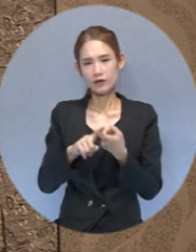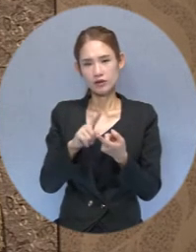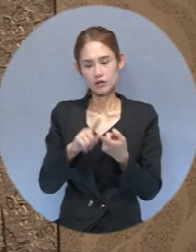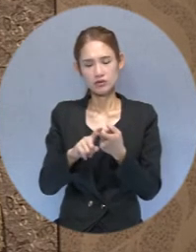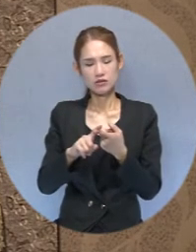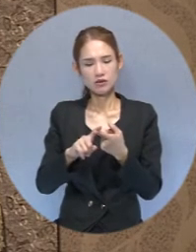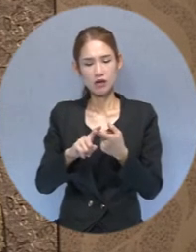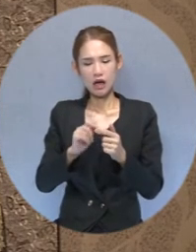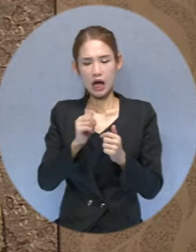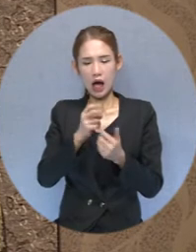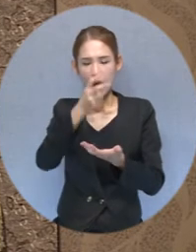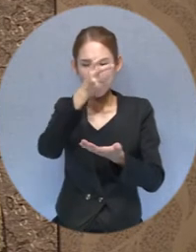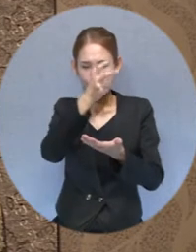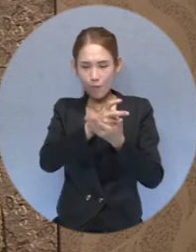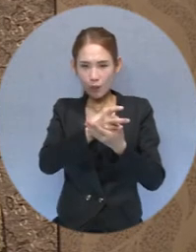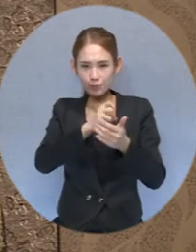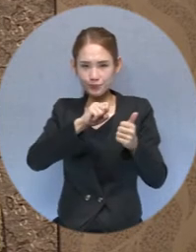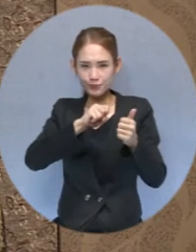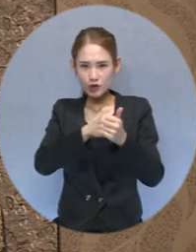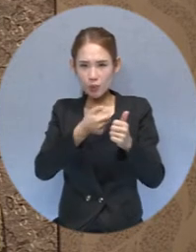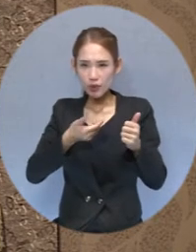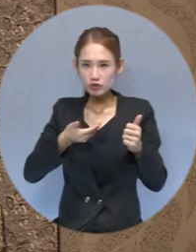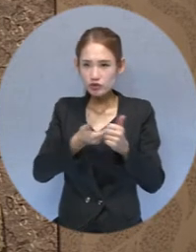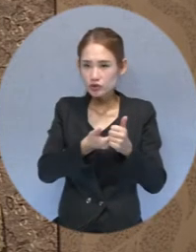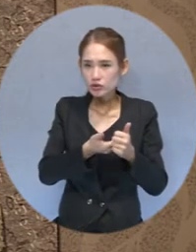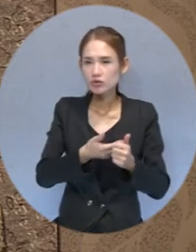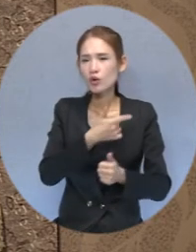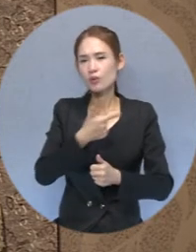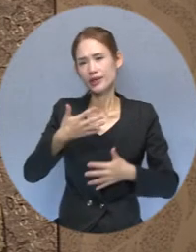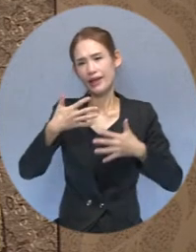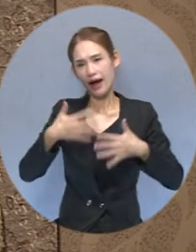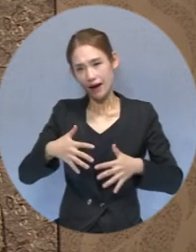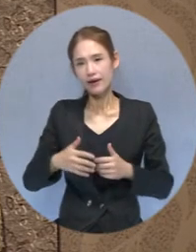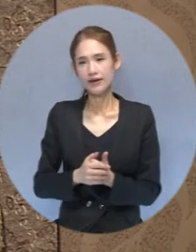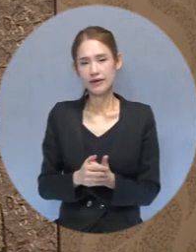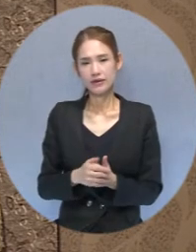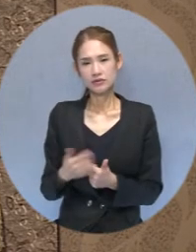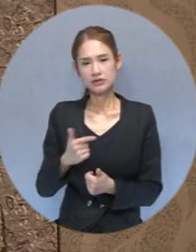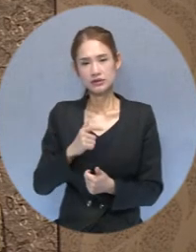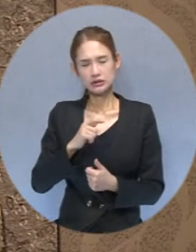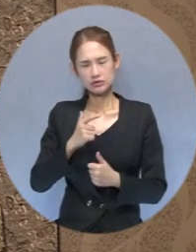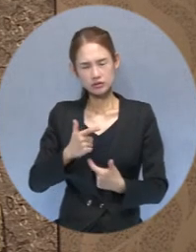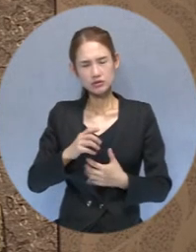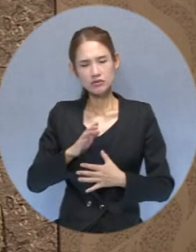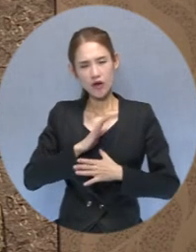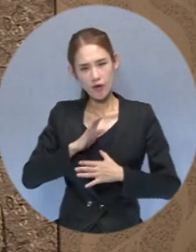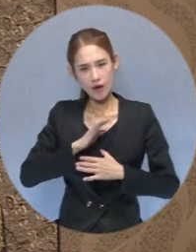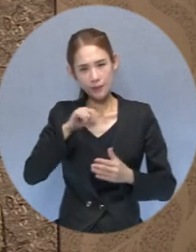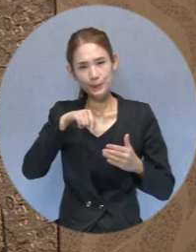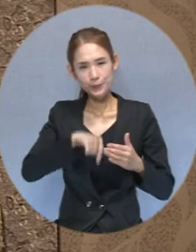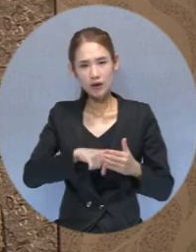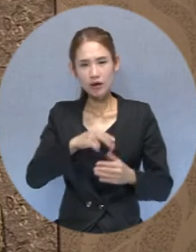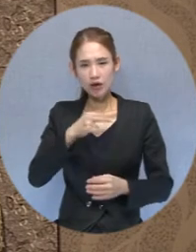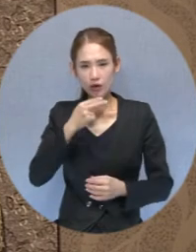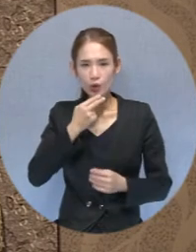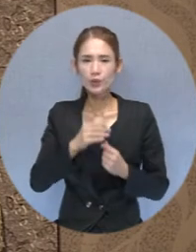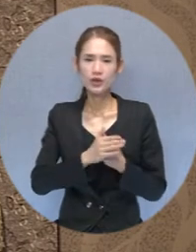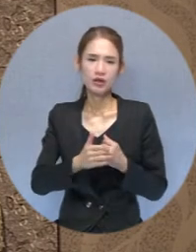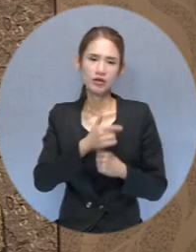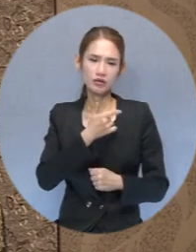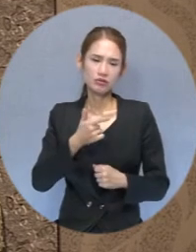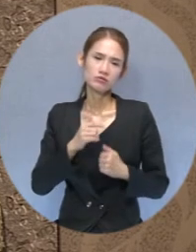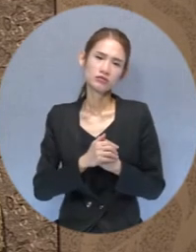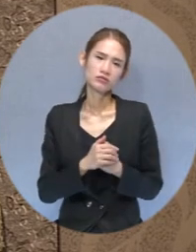약하지 않은가. 좀 더 강하게 늘 경각심을 가져야 되거든요. 네. 네. 그러니까 너무 좀 처벌이 아니하다 보니